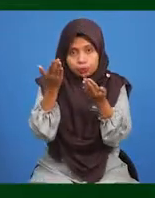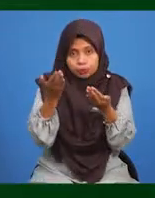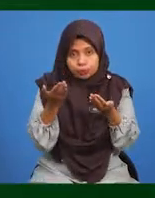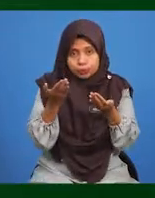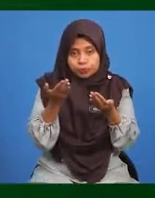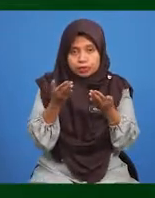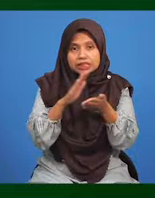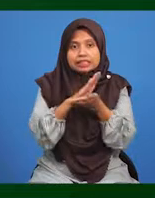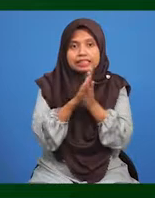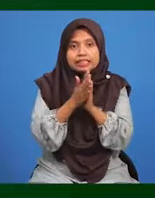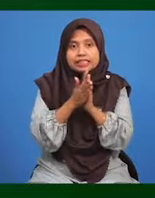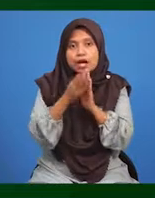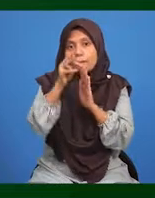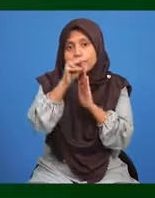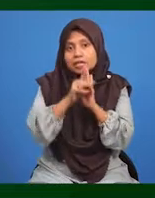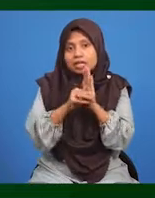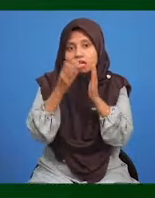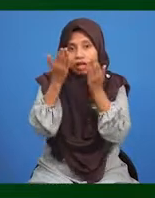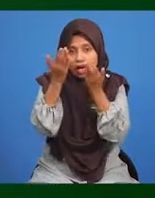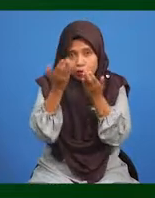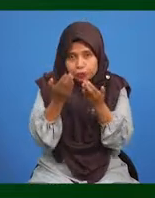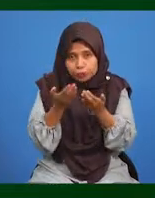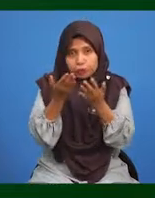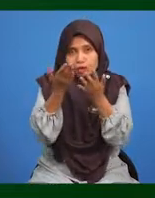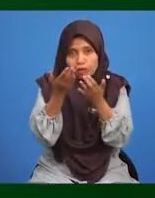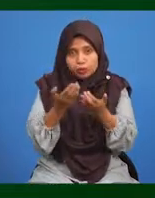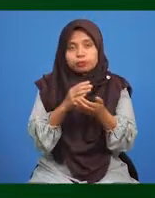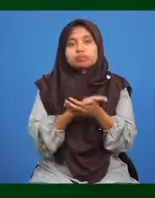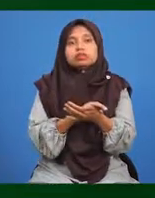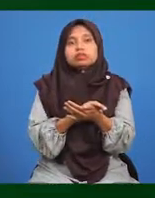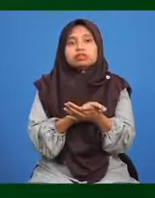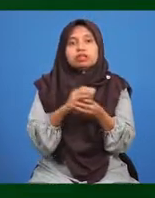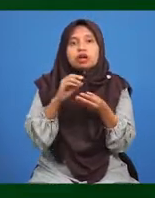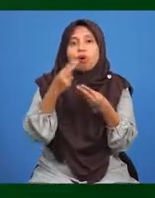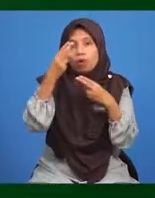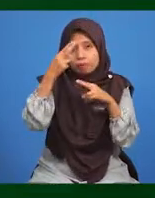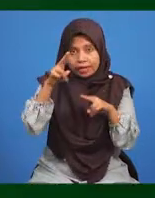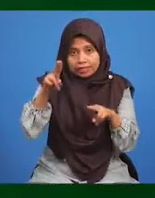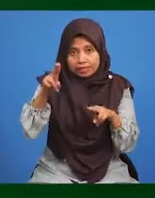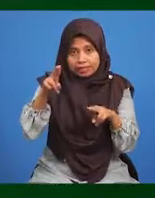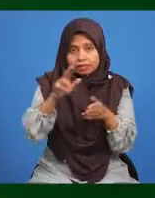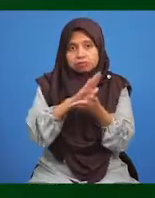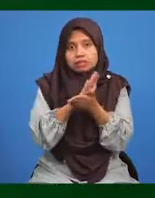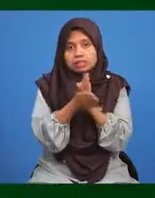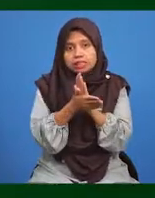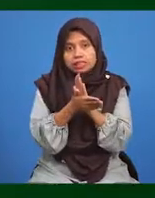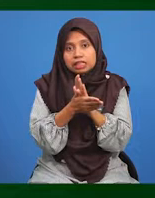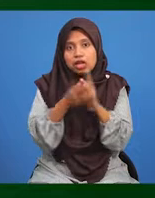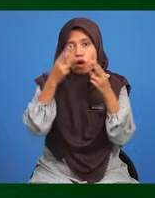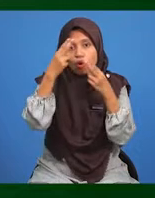menjadi merayu-rayu. Yang kedua, hormat,